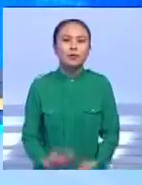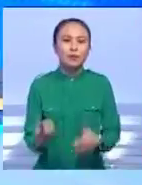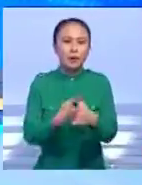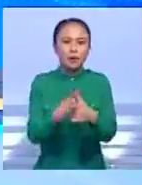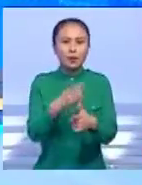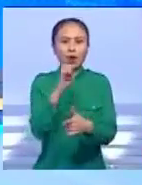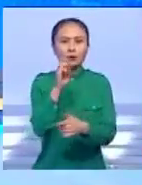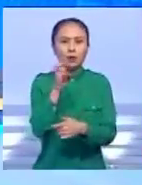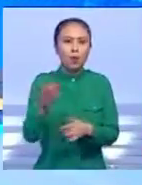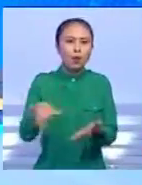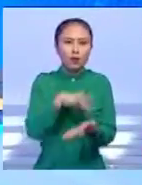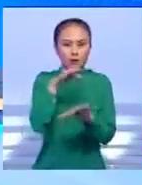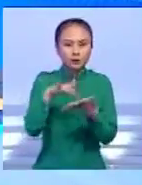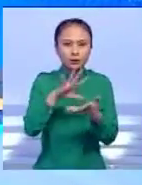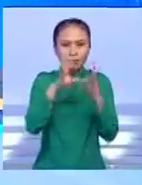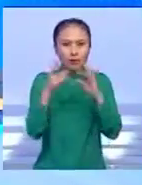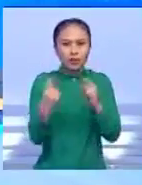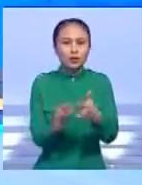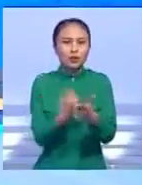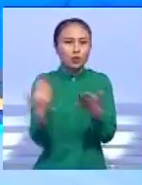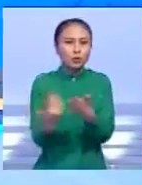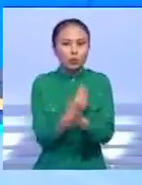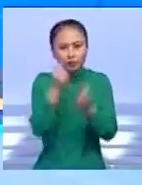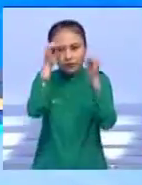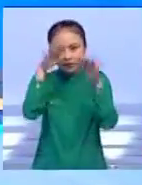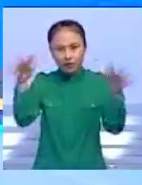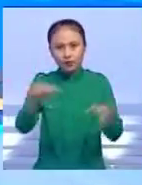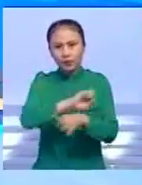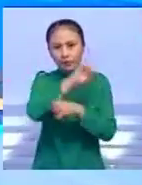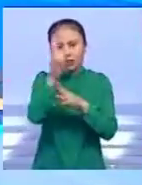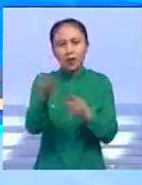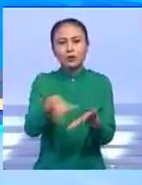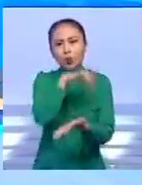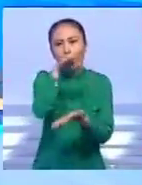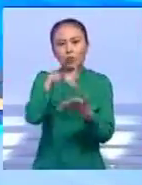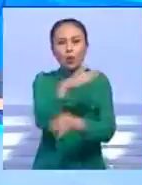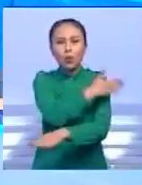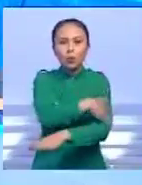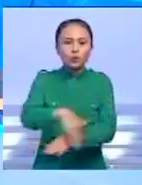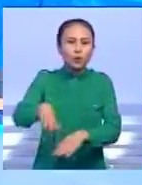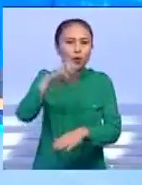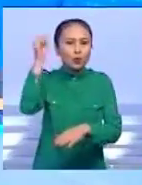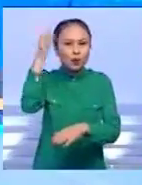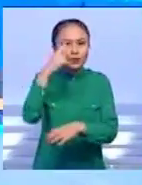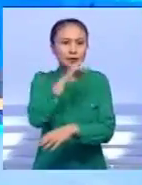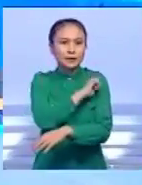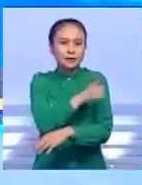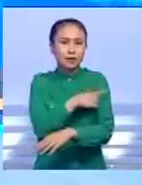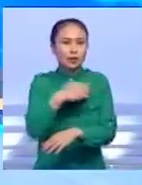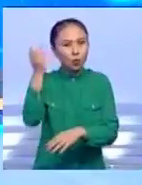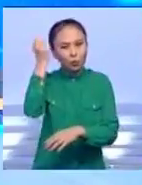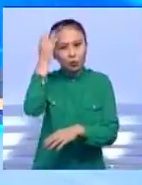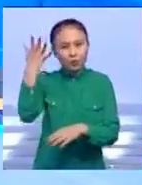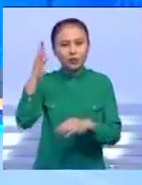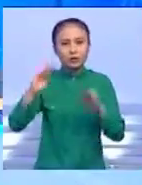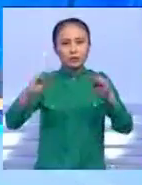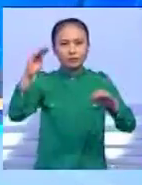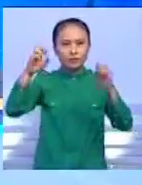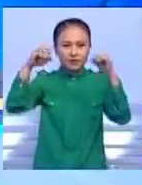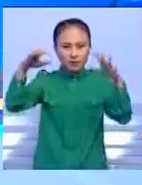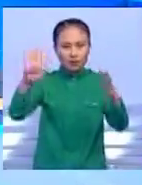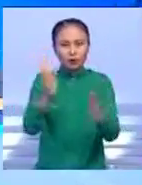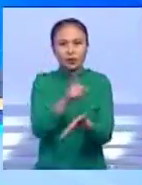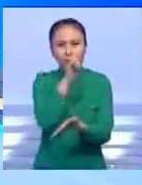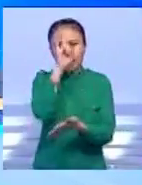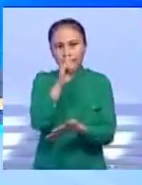Биыл Ақтау қаласы жарықтандырудың жаңа үлгісіне көшеді. Қала көшелерінде қуат көзін үнемдейтін ақылды шамдар орнатылады.